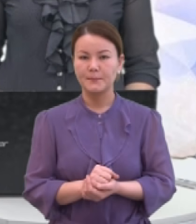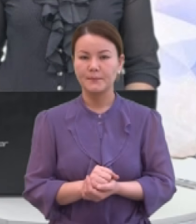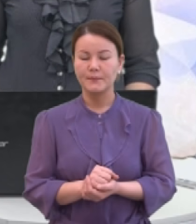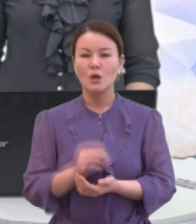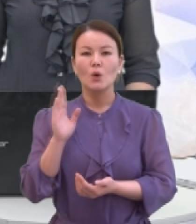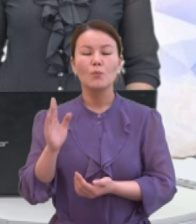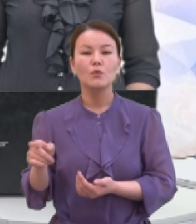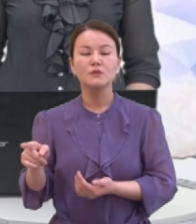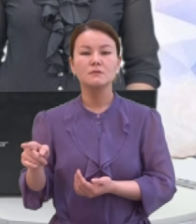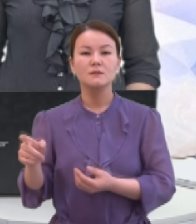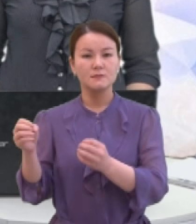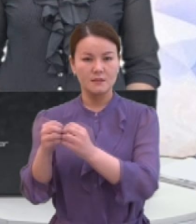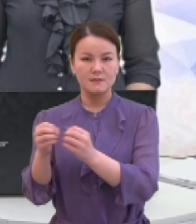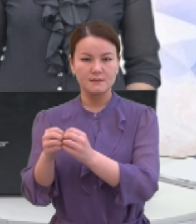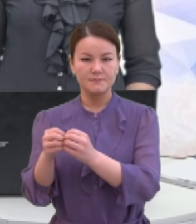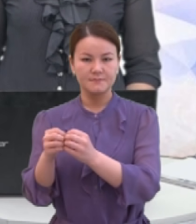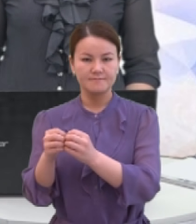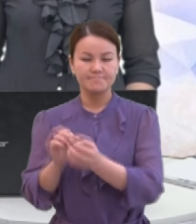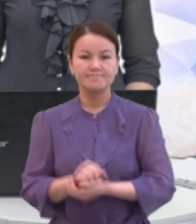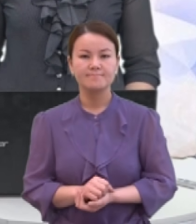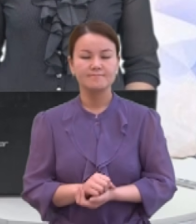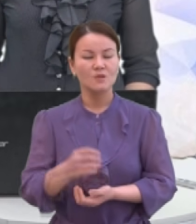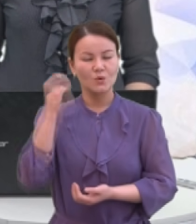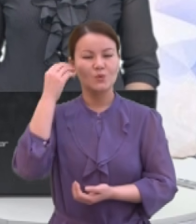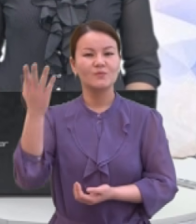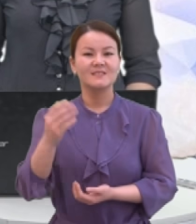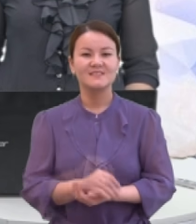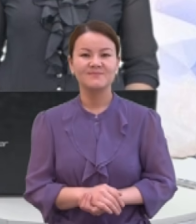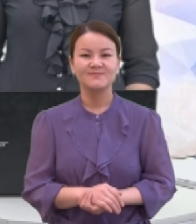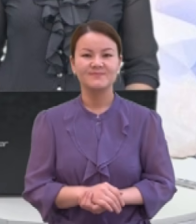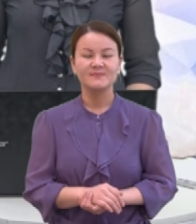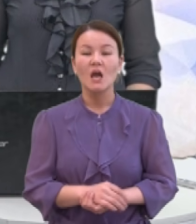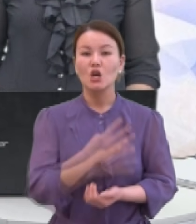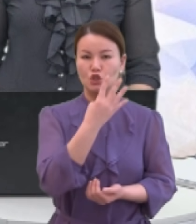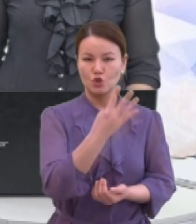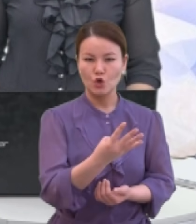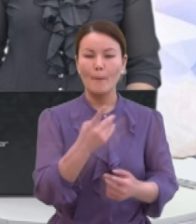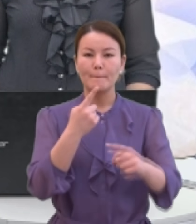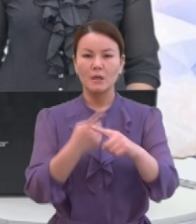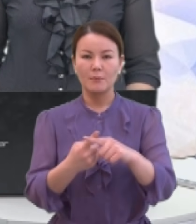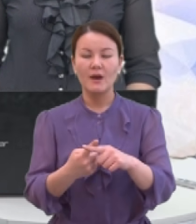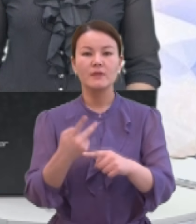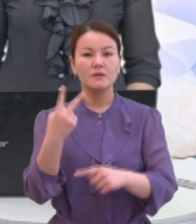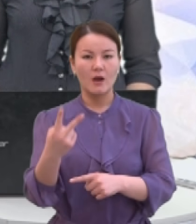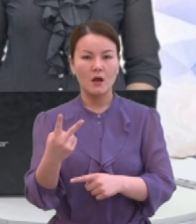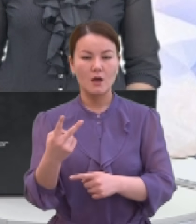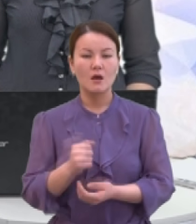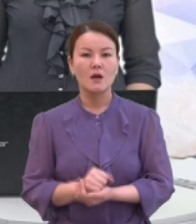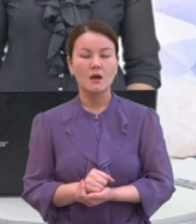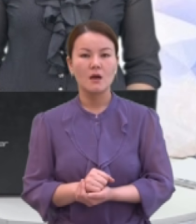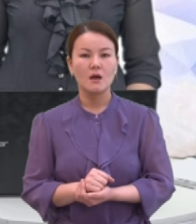получили 10 умнички 4 прибавим 2